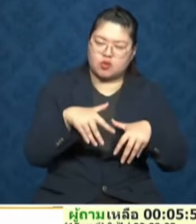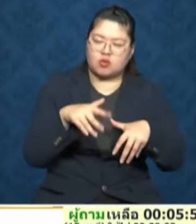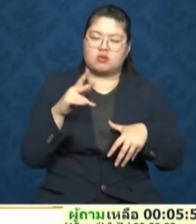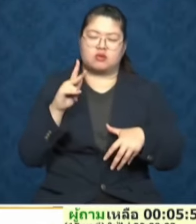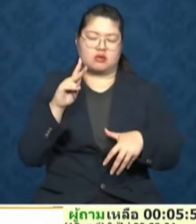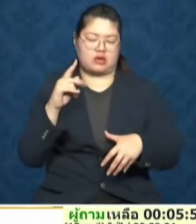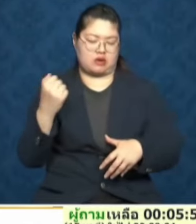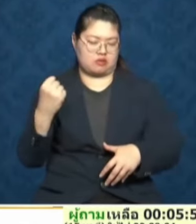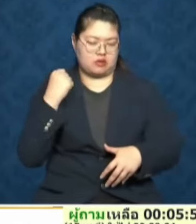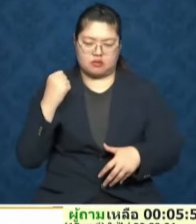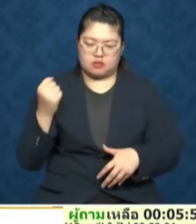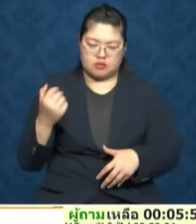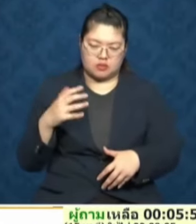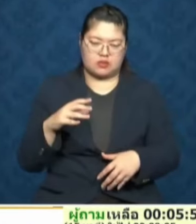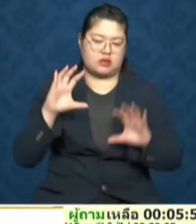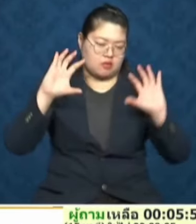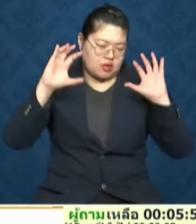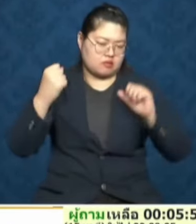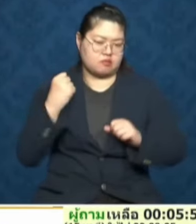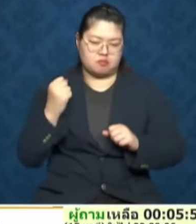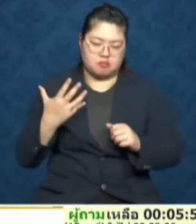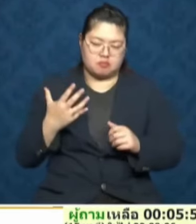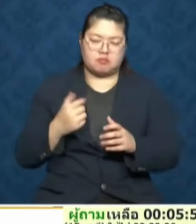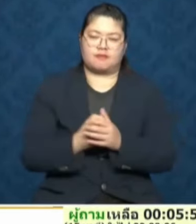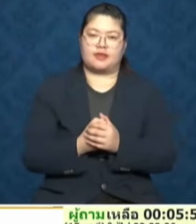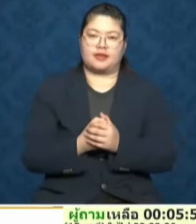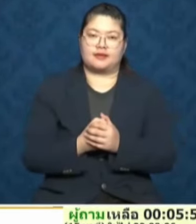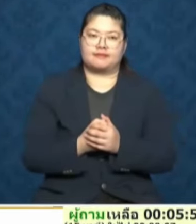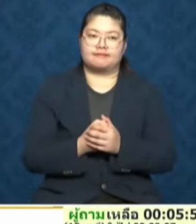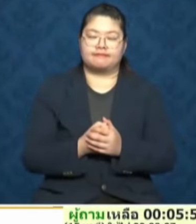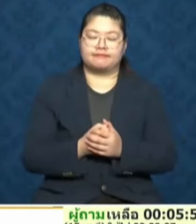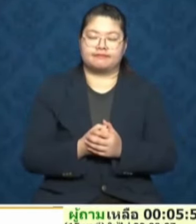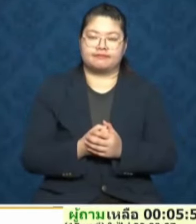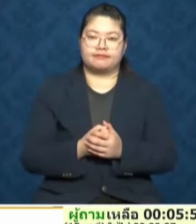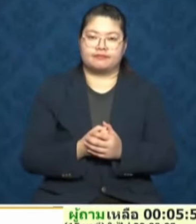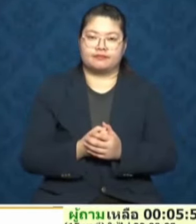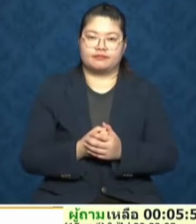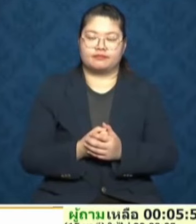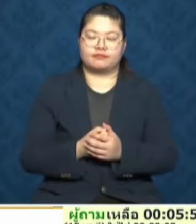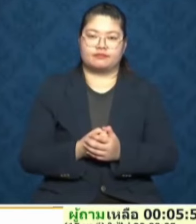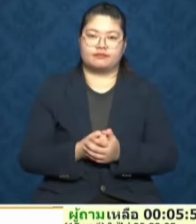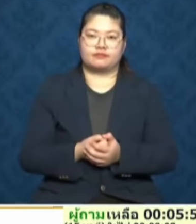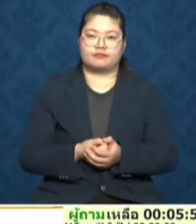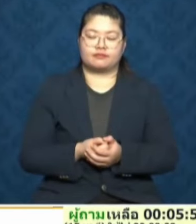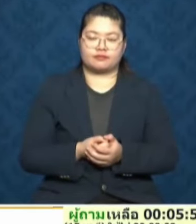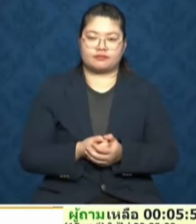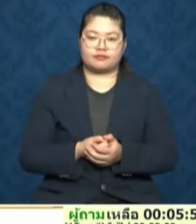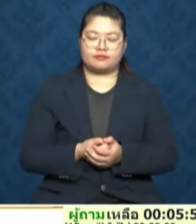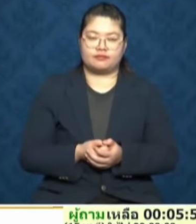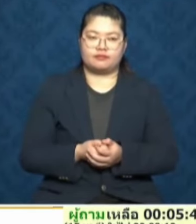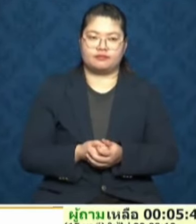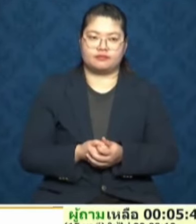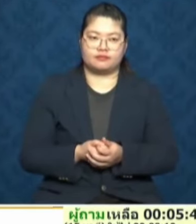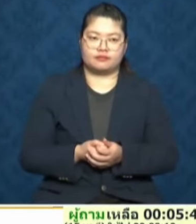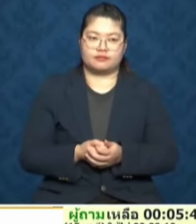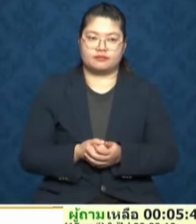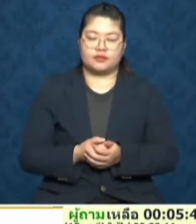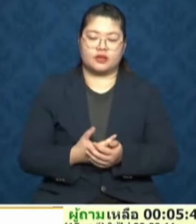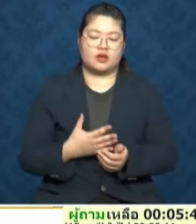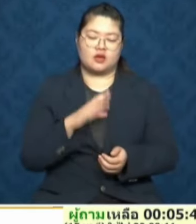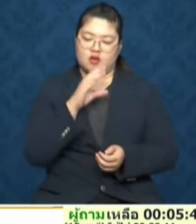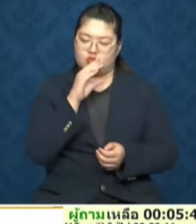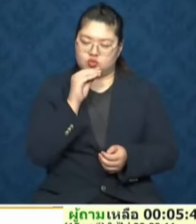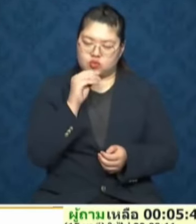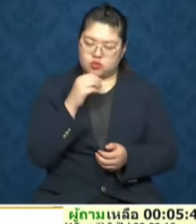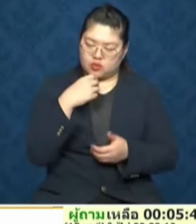ตควเชอมนของประเทศ ในระดับโลกได้หล Rice flowers ธรมาทานือ Angularingท่านพูดไป